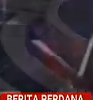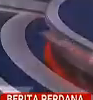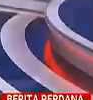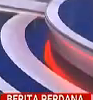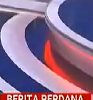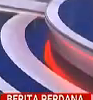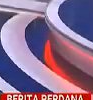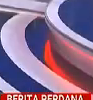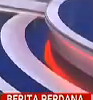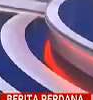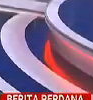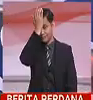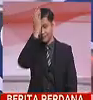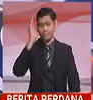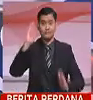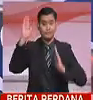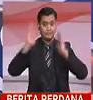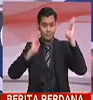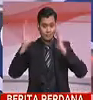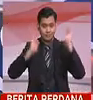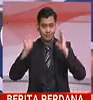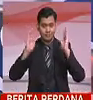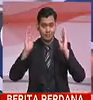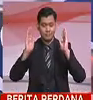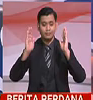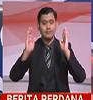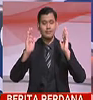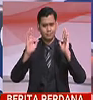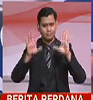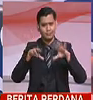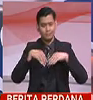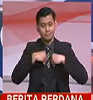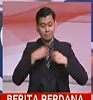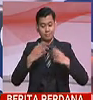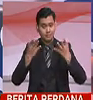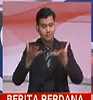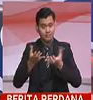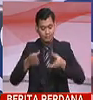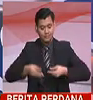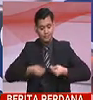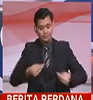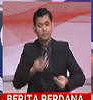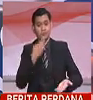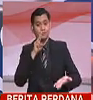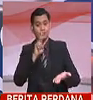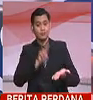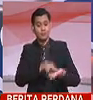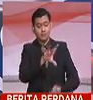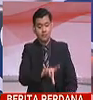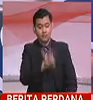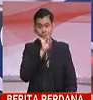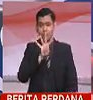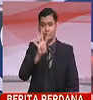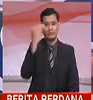Yang di-Pertuan Agong Al Sultan Abdullah Ayatuddin Abu Safa Billah Shah berkenan mengurniakan surat cara pelantikan kepada empat